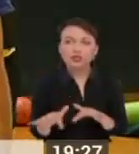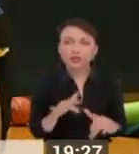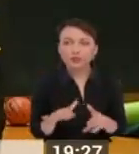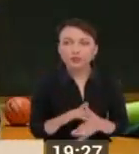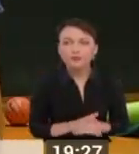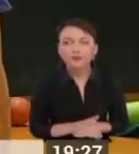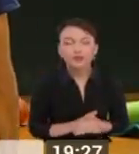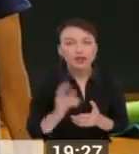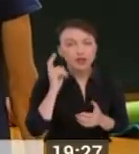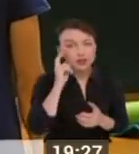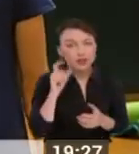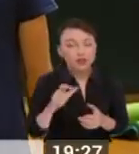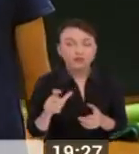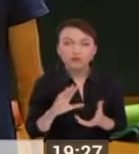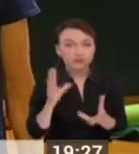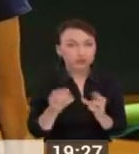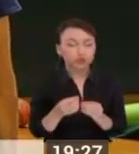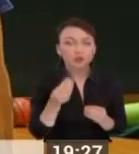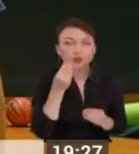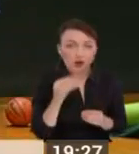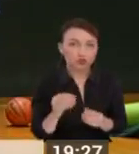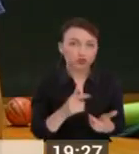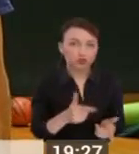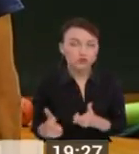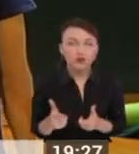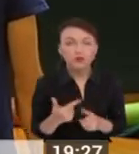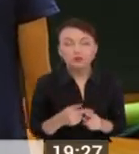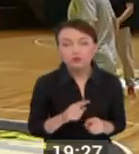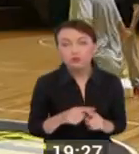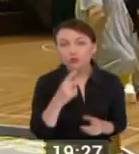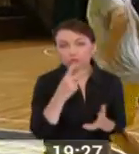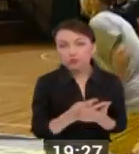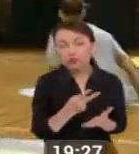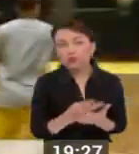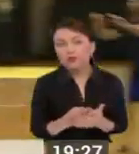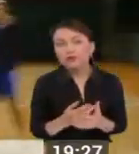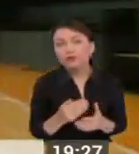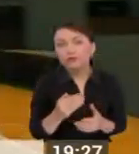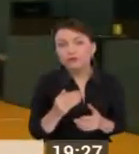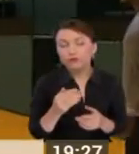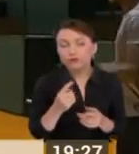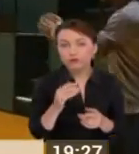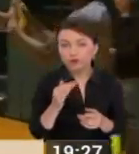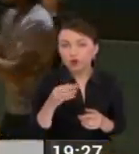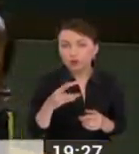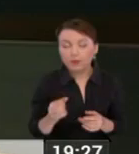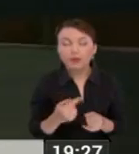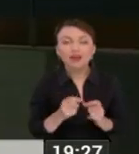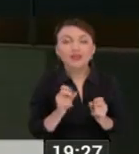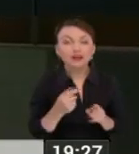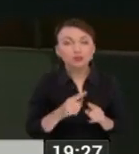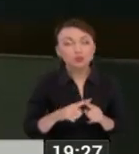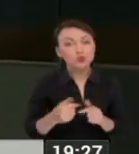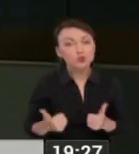підопічних. Кияни апріорі готові краще, адже форсували форму до матчів Ліги чемпіонів. Як це позначиться на суперництві